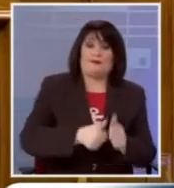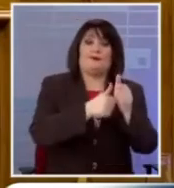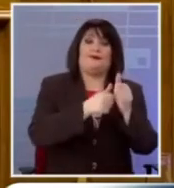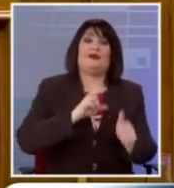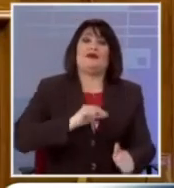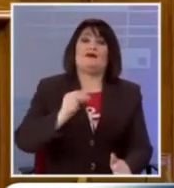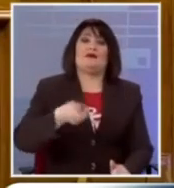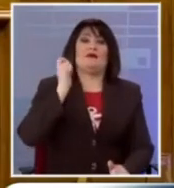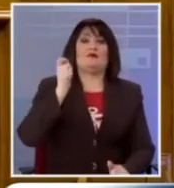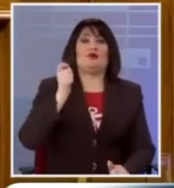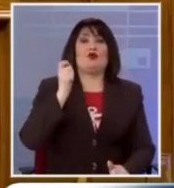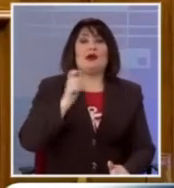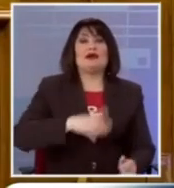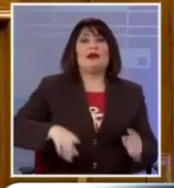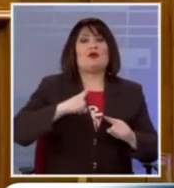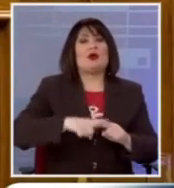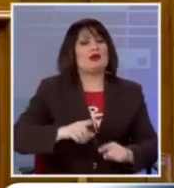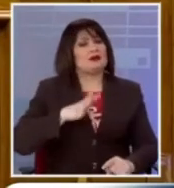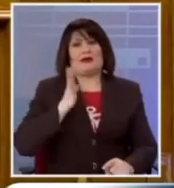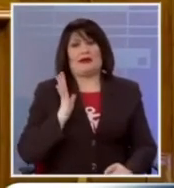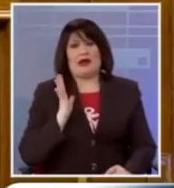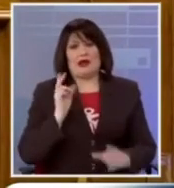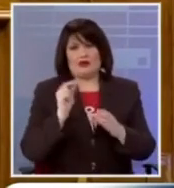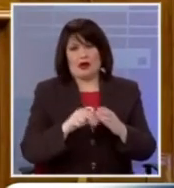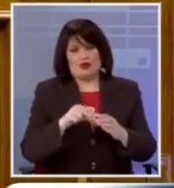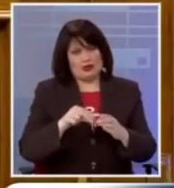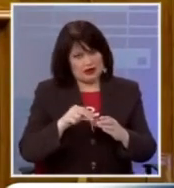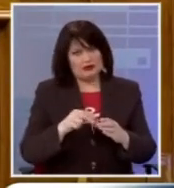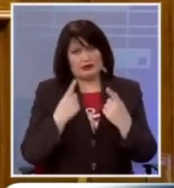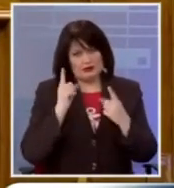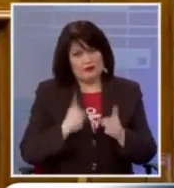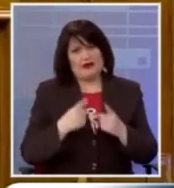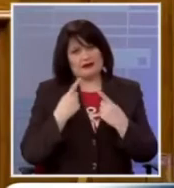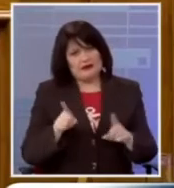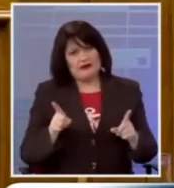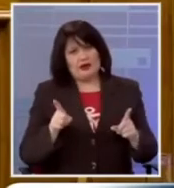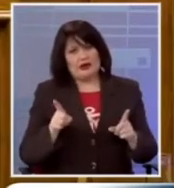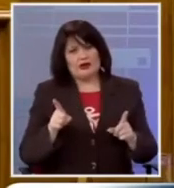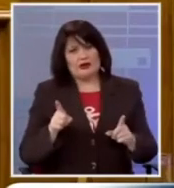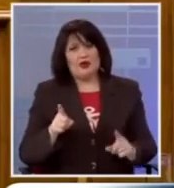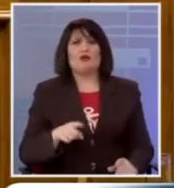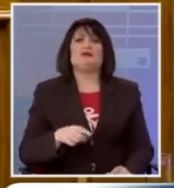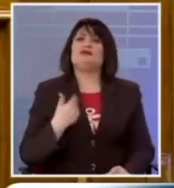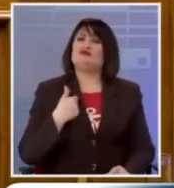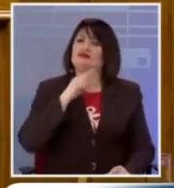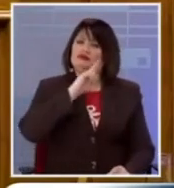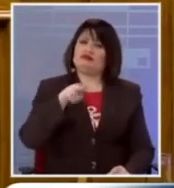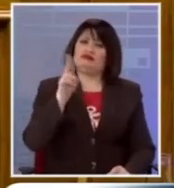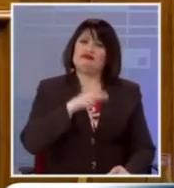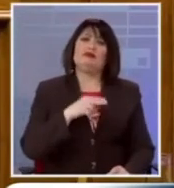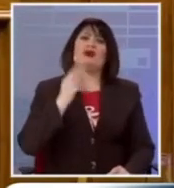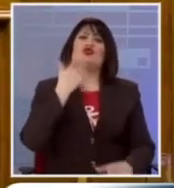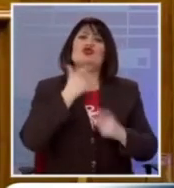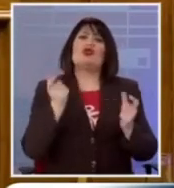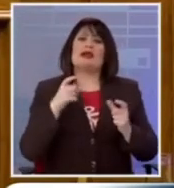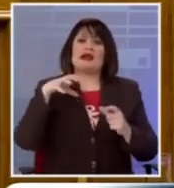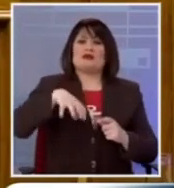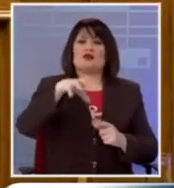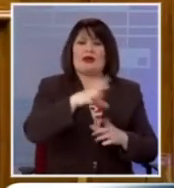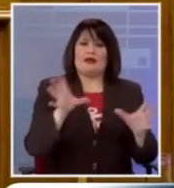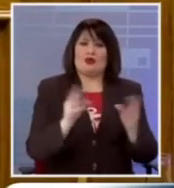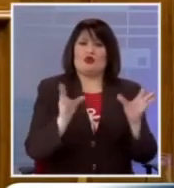που καταδικάστηκε από τους πολίτες στις πρόσφατες εκλογές. Δεν καταργούμε και δεν συγχωνεύουμε σχολικές μονάδες.